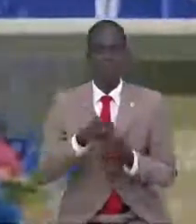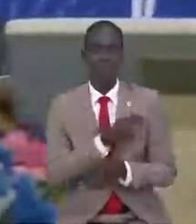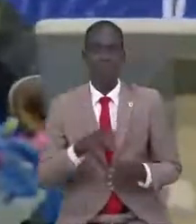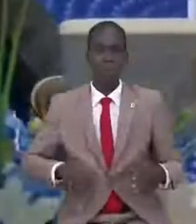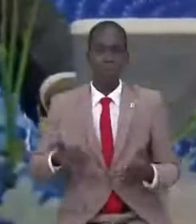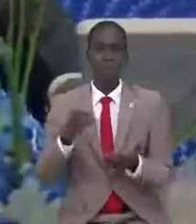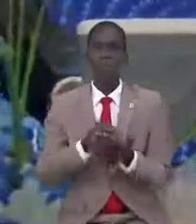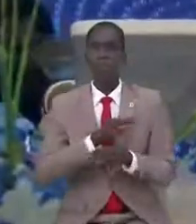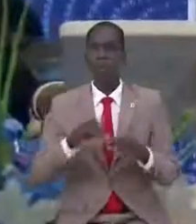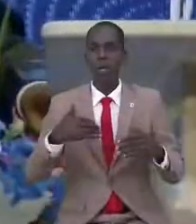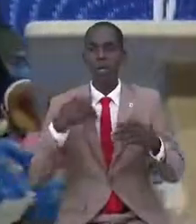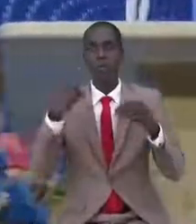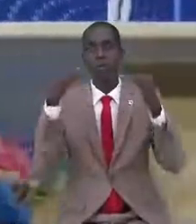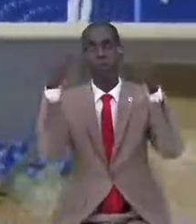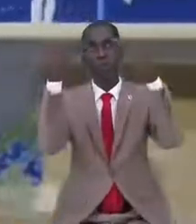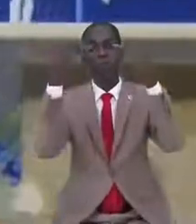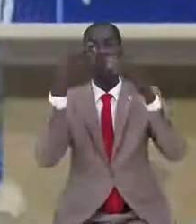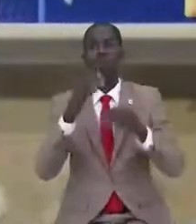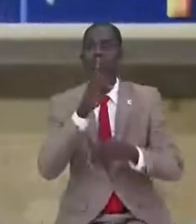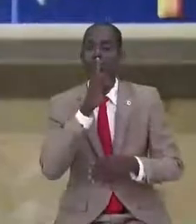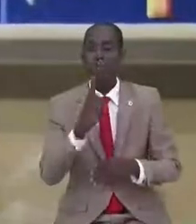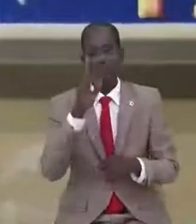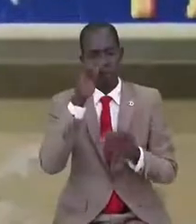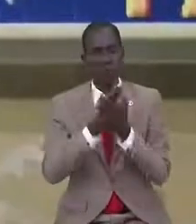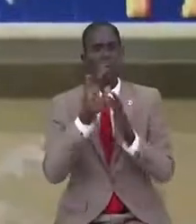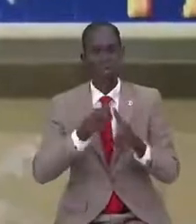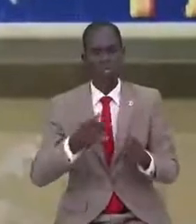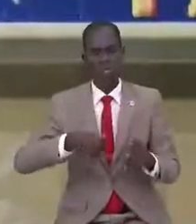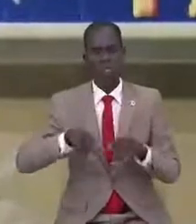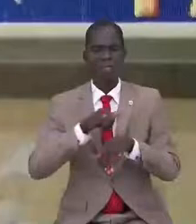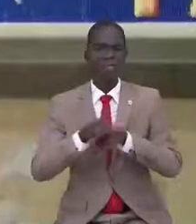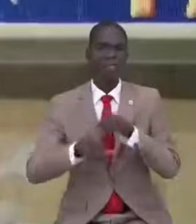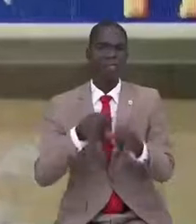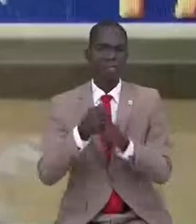les normes d'un véritable croyant, mais il professe être